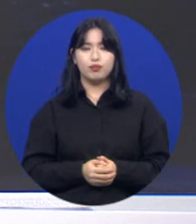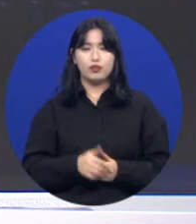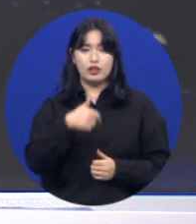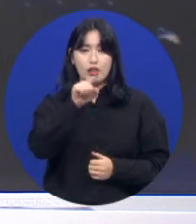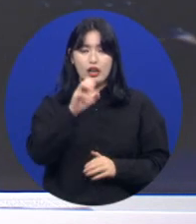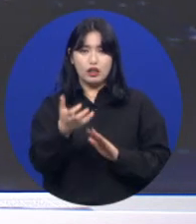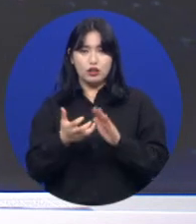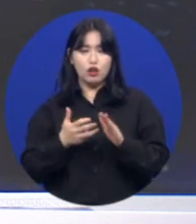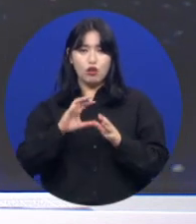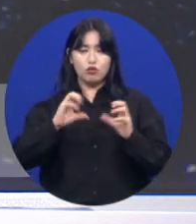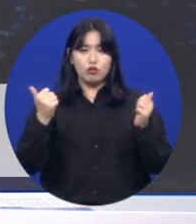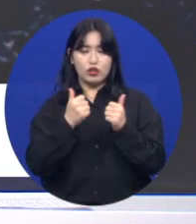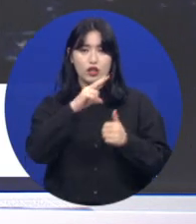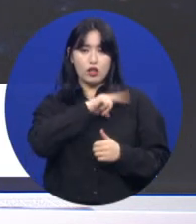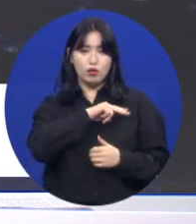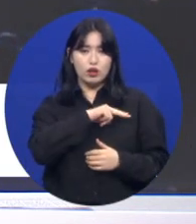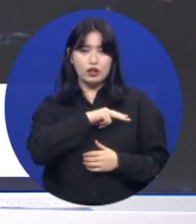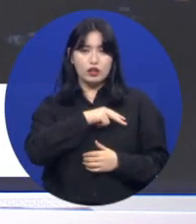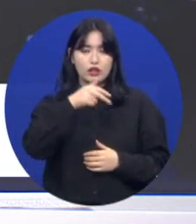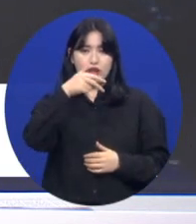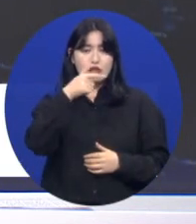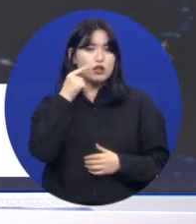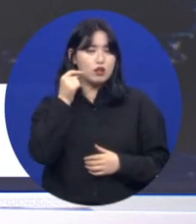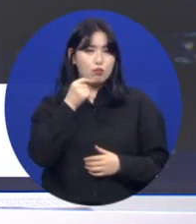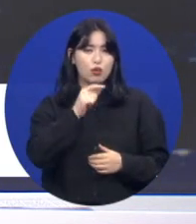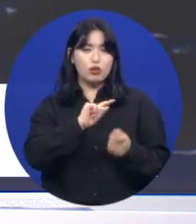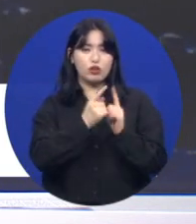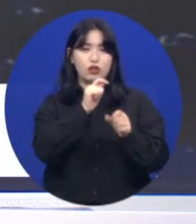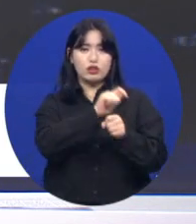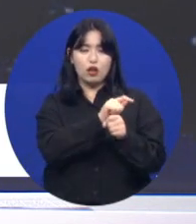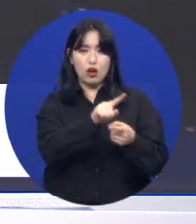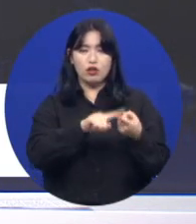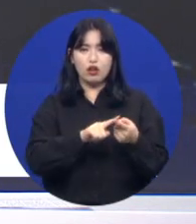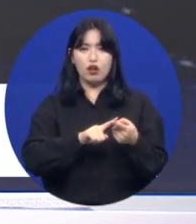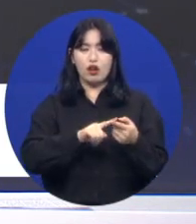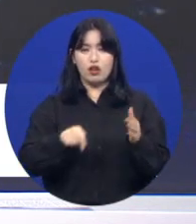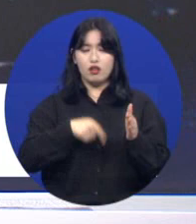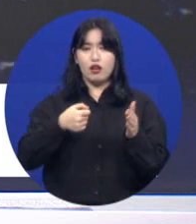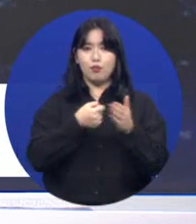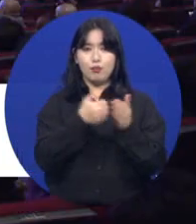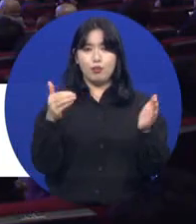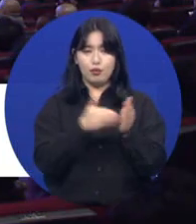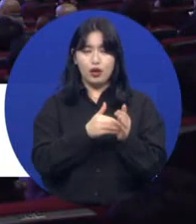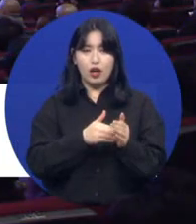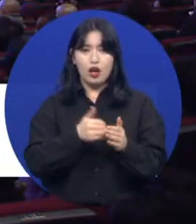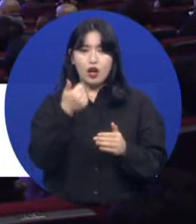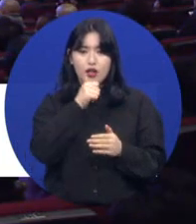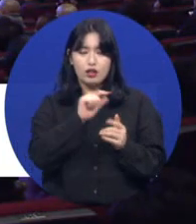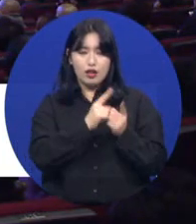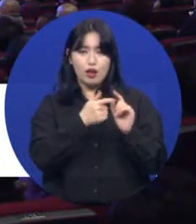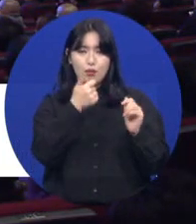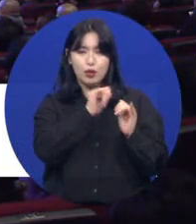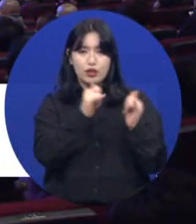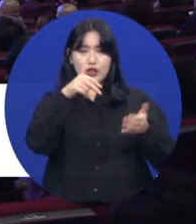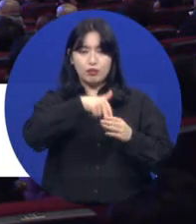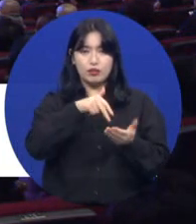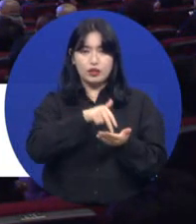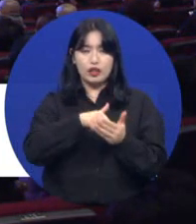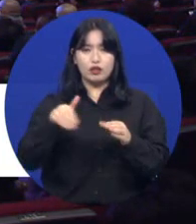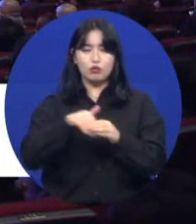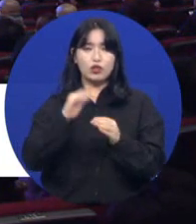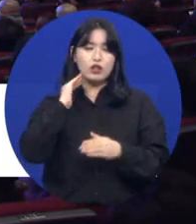강창일 전 국회의원이 신임 주일대사에 내정됐습니다. 강민석 청와대 대변인은 오늘 문재인 대통령이